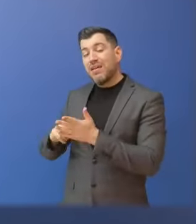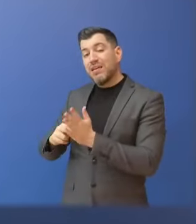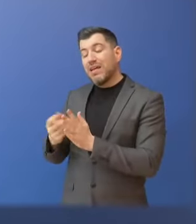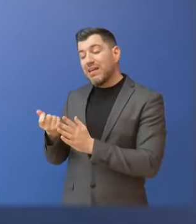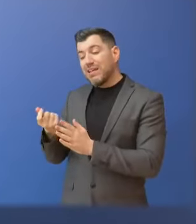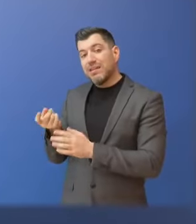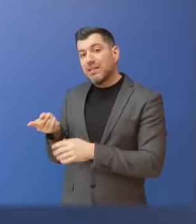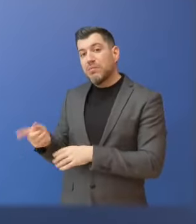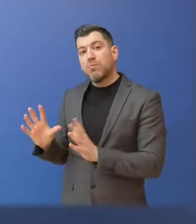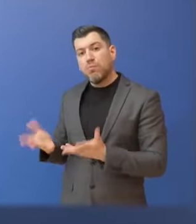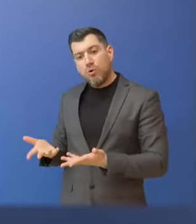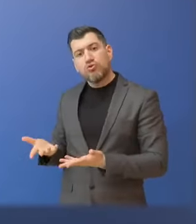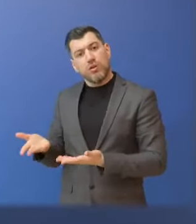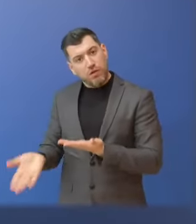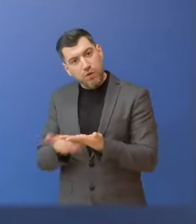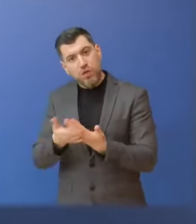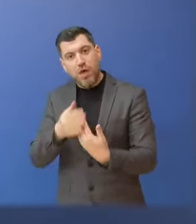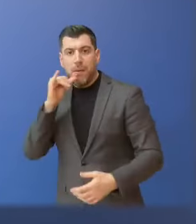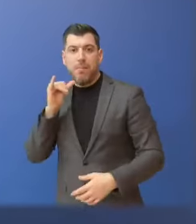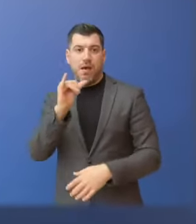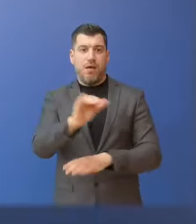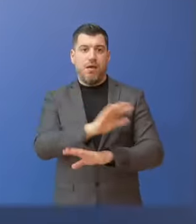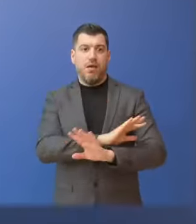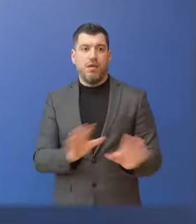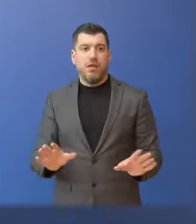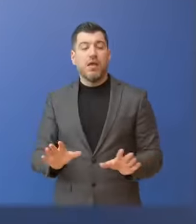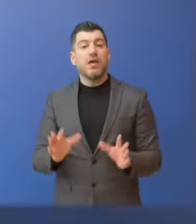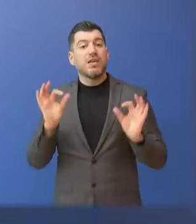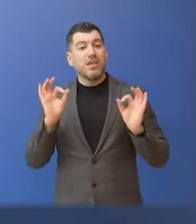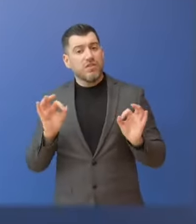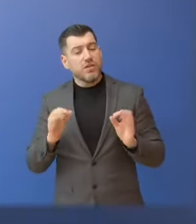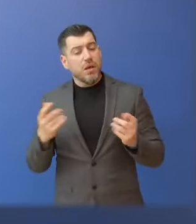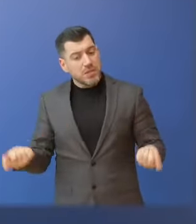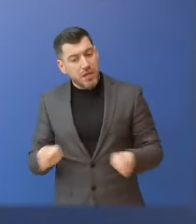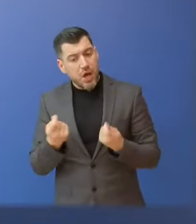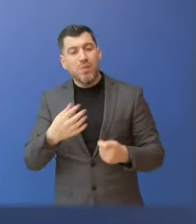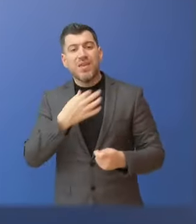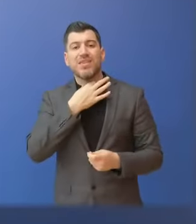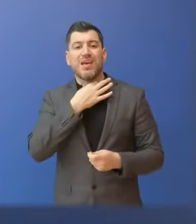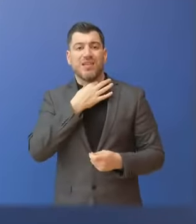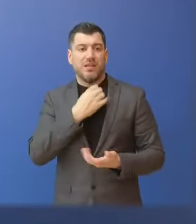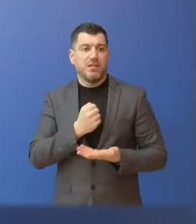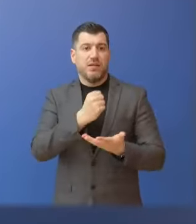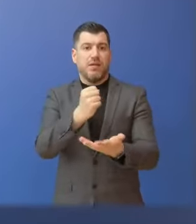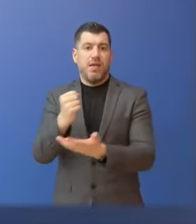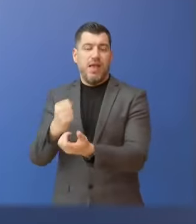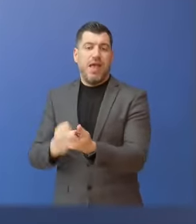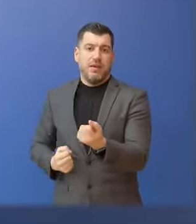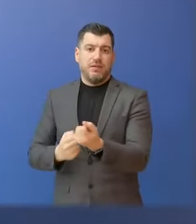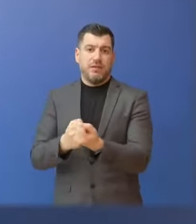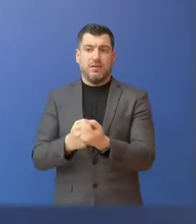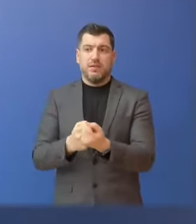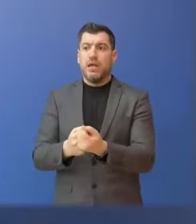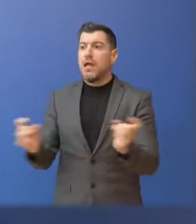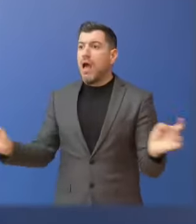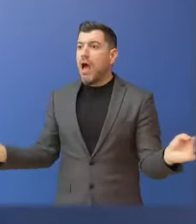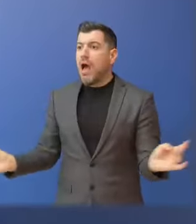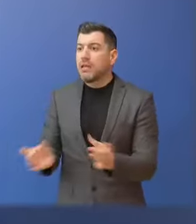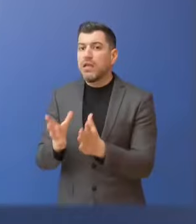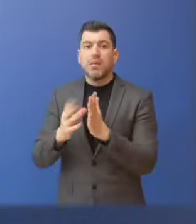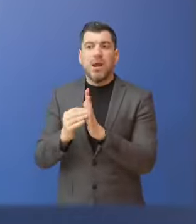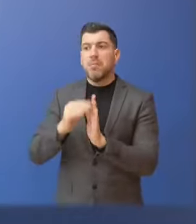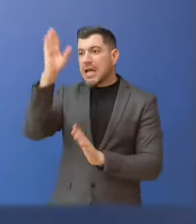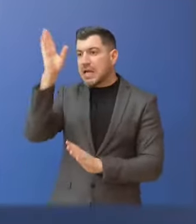και μία συνεκτική πολιτική η οποία πέραν των έκτακτων ενισχύσεων που είναι σημαντικές όταν έχεις έκτακτες καταστάσεις εισαγόμενες